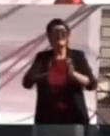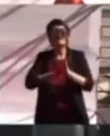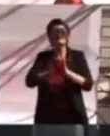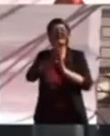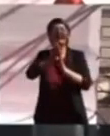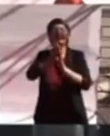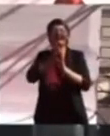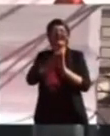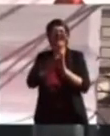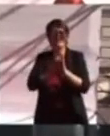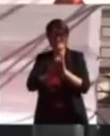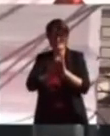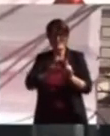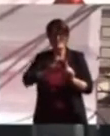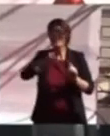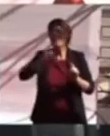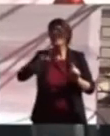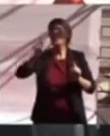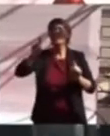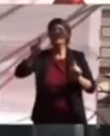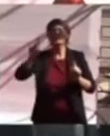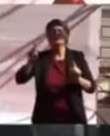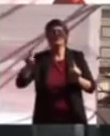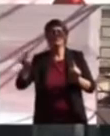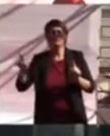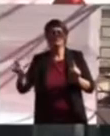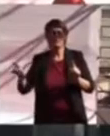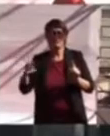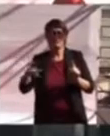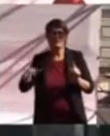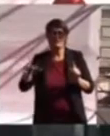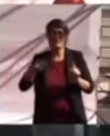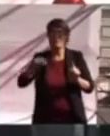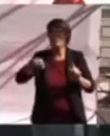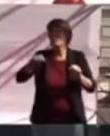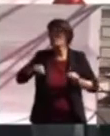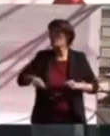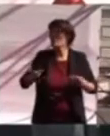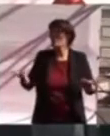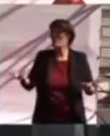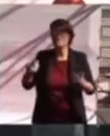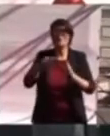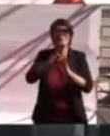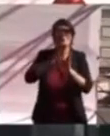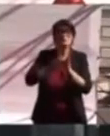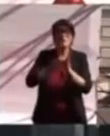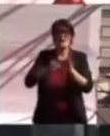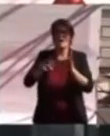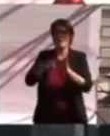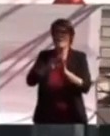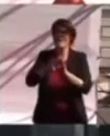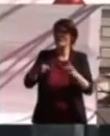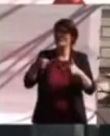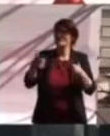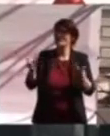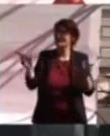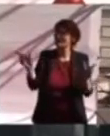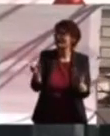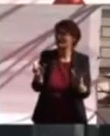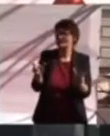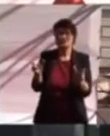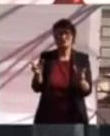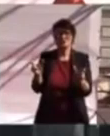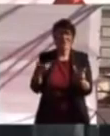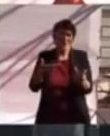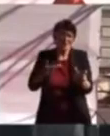puoi fare anche una norma a roma puoi decidere una restrizione ma se poi le persone arrivando le strizzano che